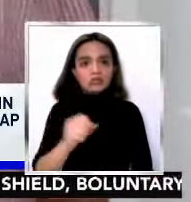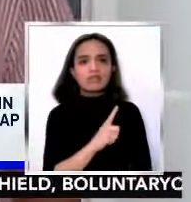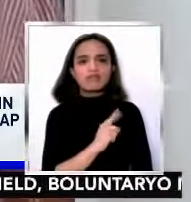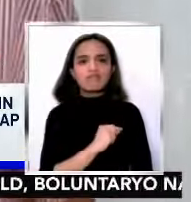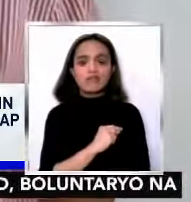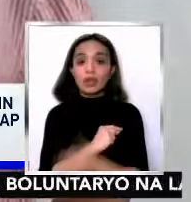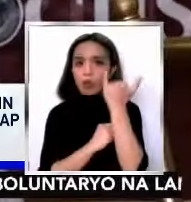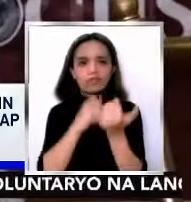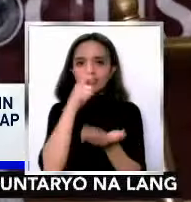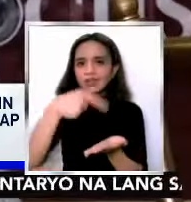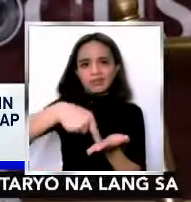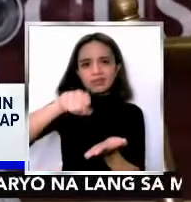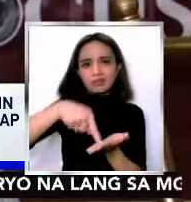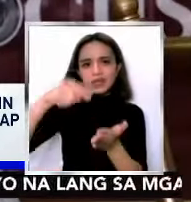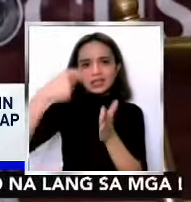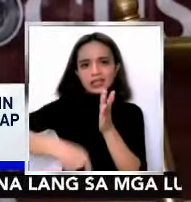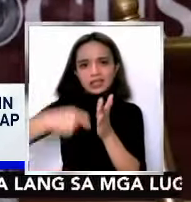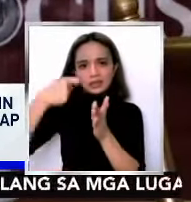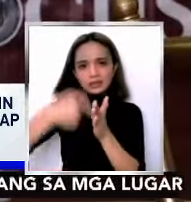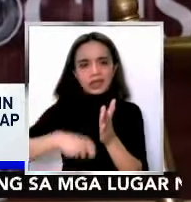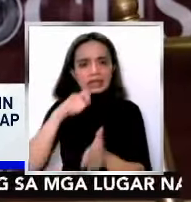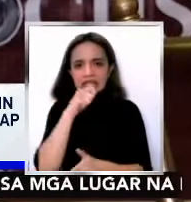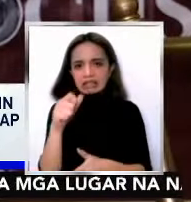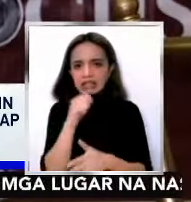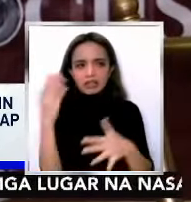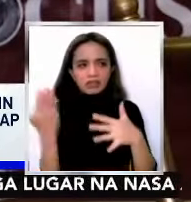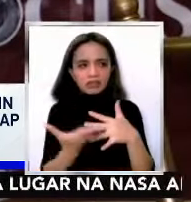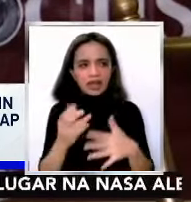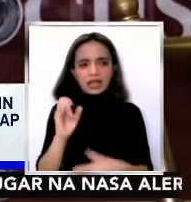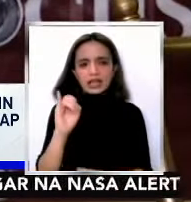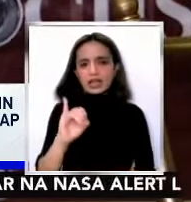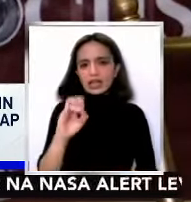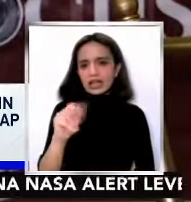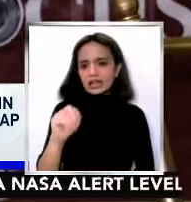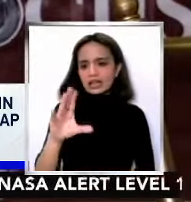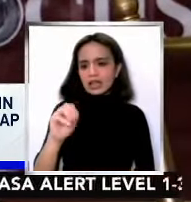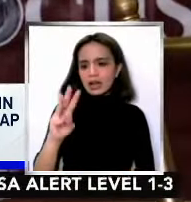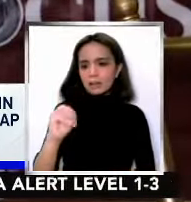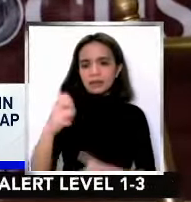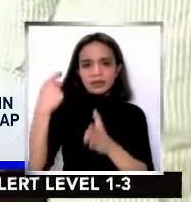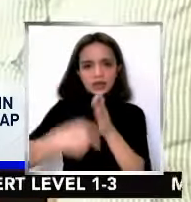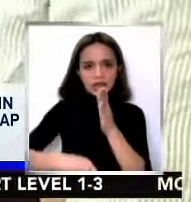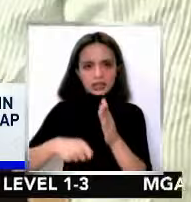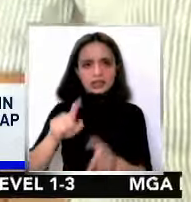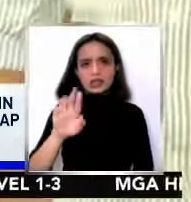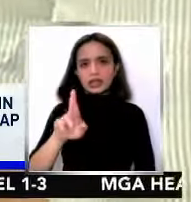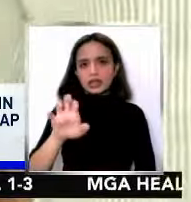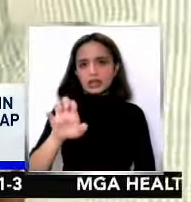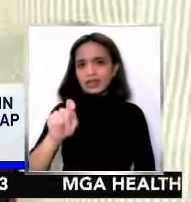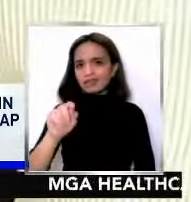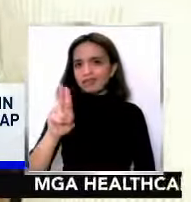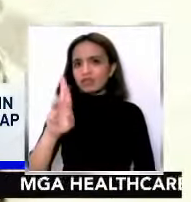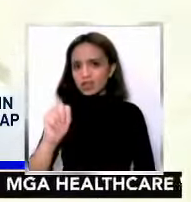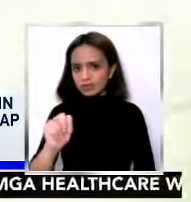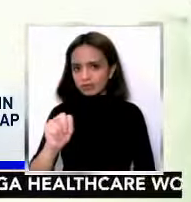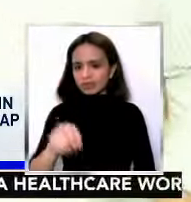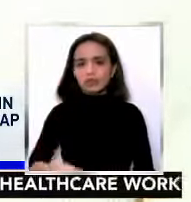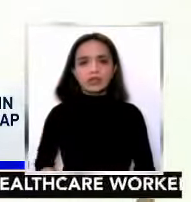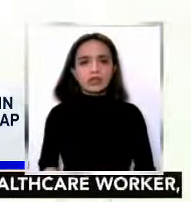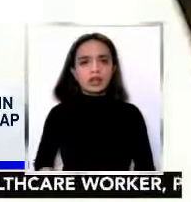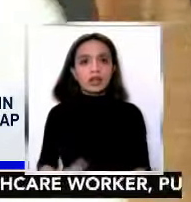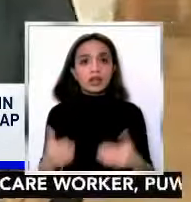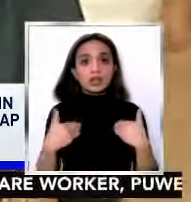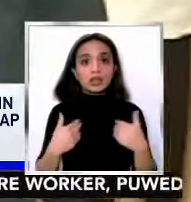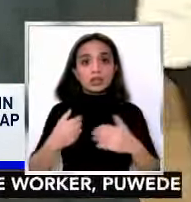at hindi pagpa-file ng income tax return mula 1982 hanggang 1985. Sinintensyahan siya ng korte ng